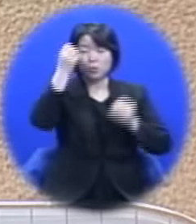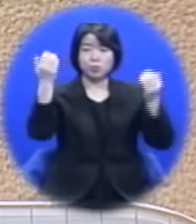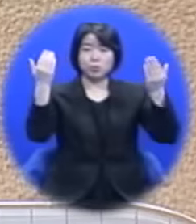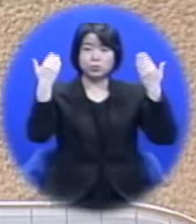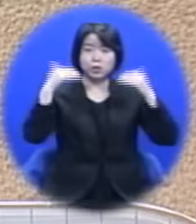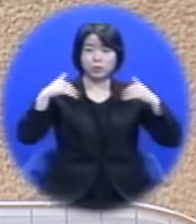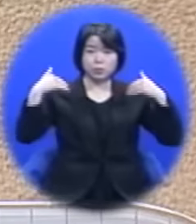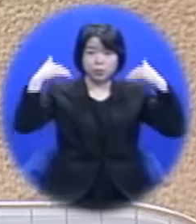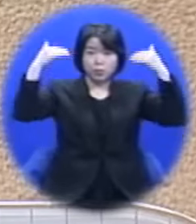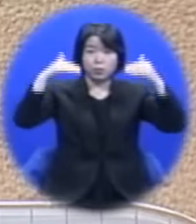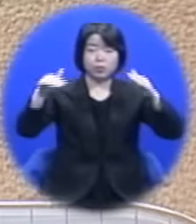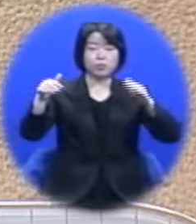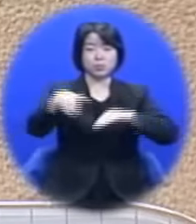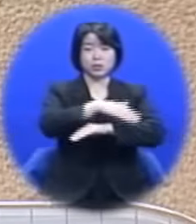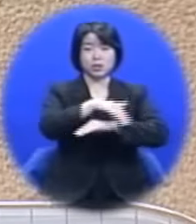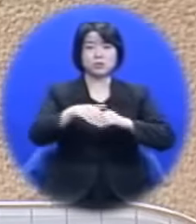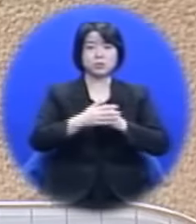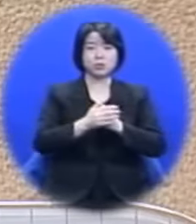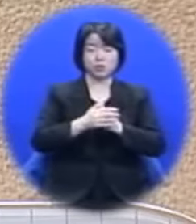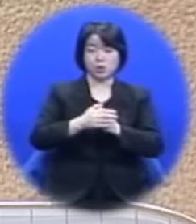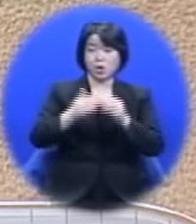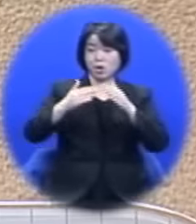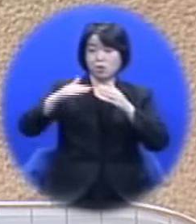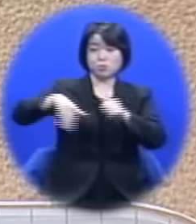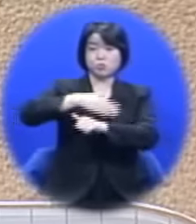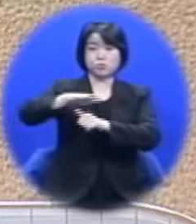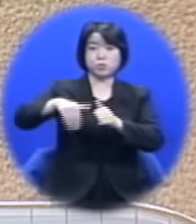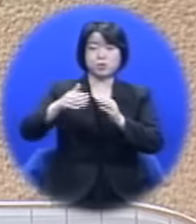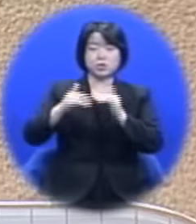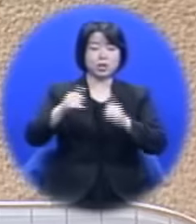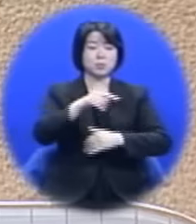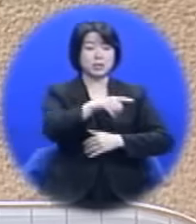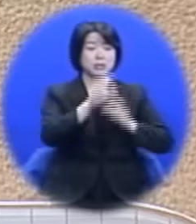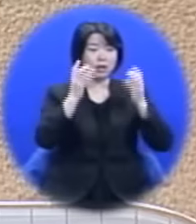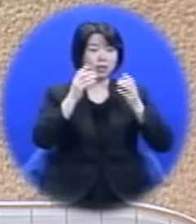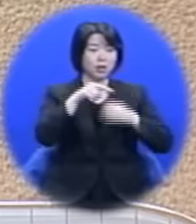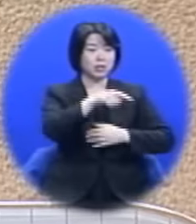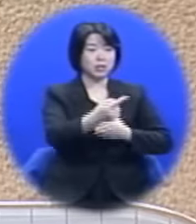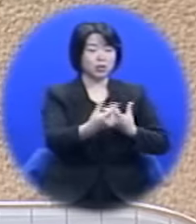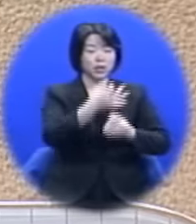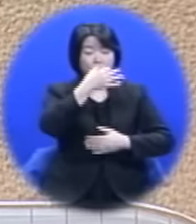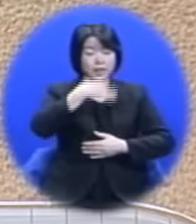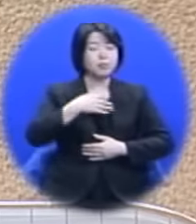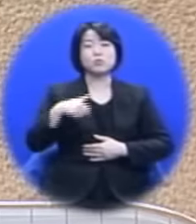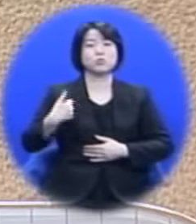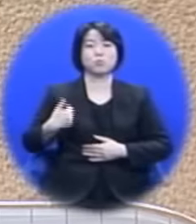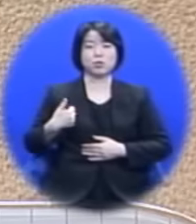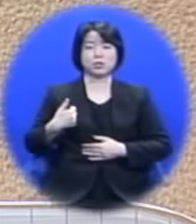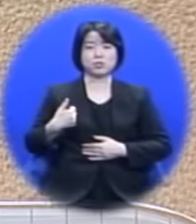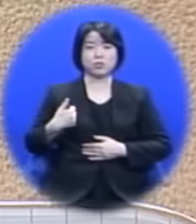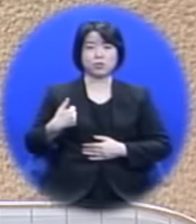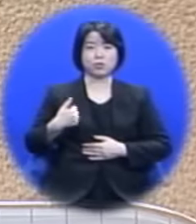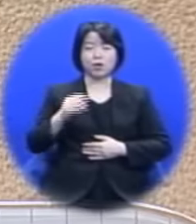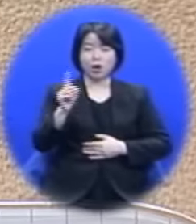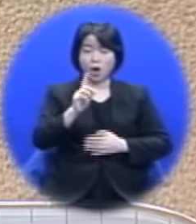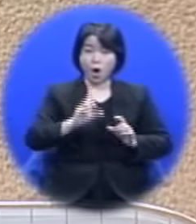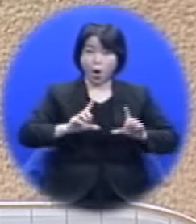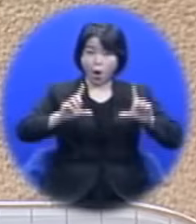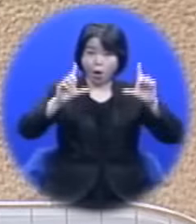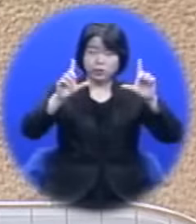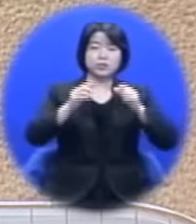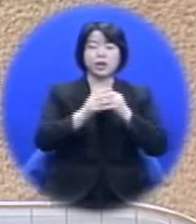주변 사람들이 그 아이가 그렇게 힘들어하는 줄 몰랐어요 그런데 어느 날 엄마 고등학교 다닐 때